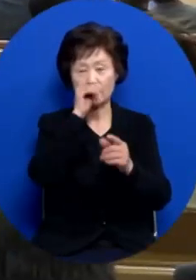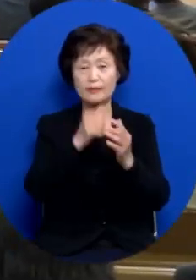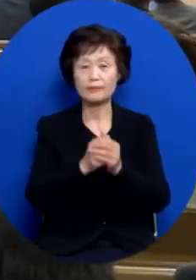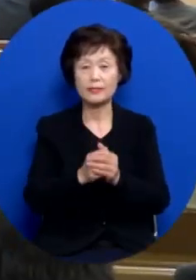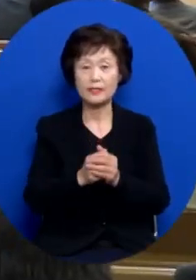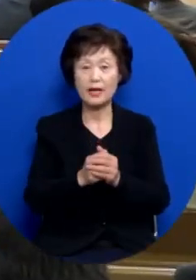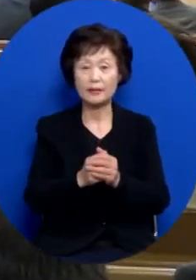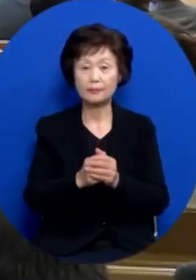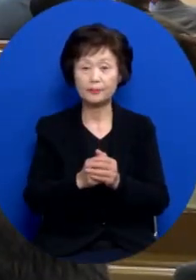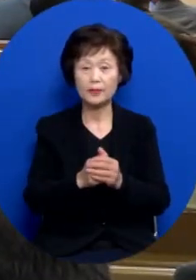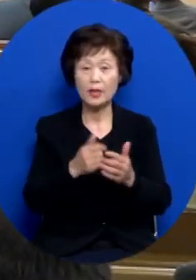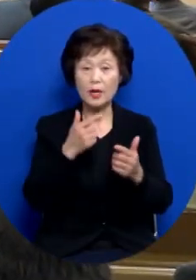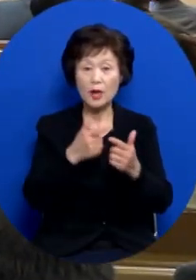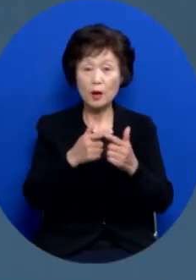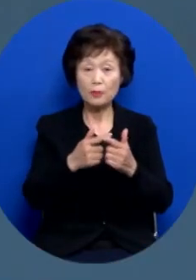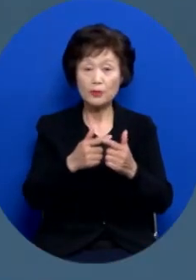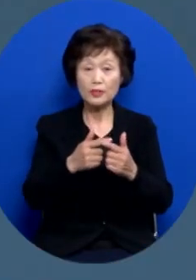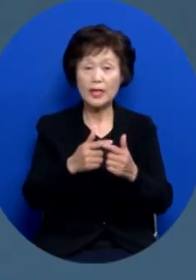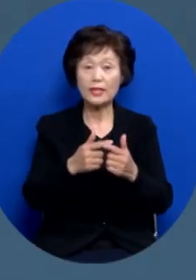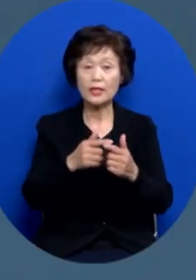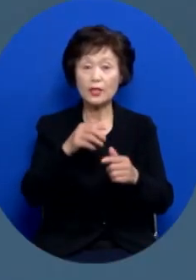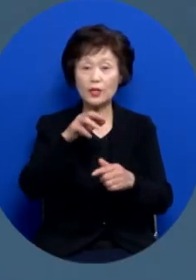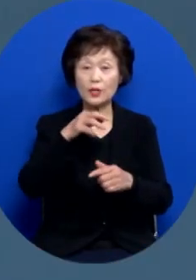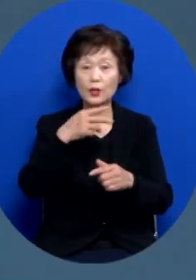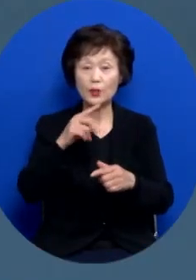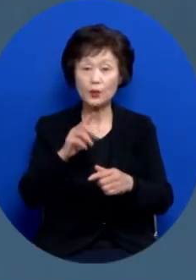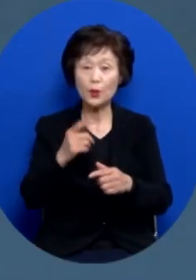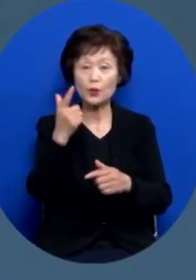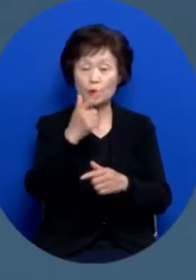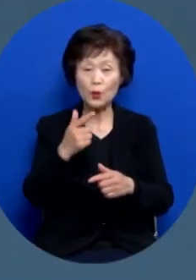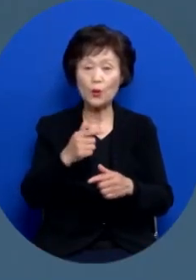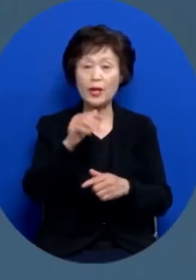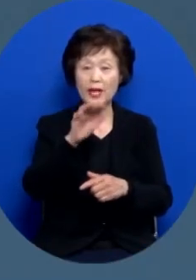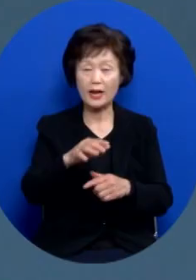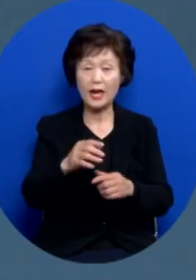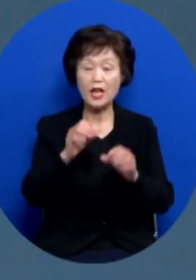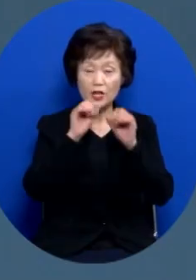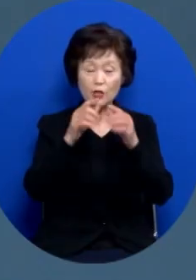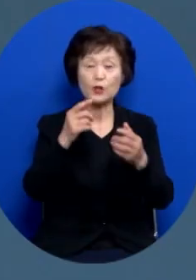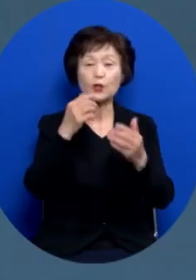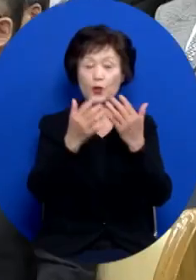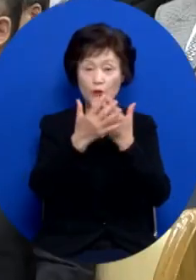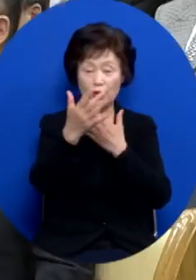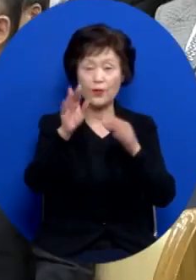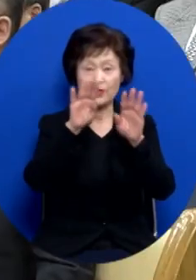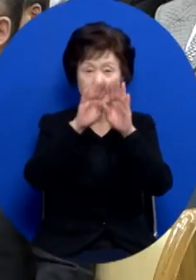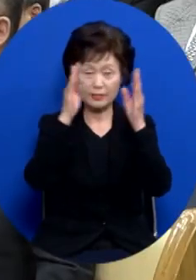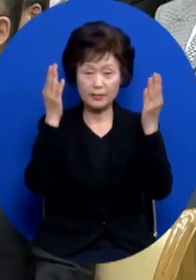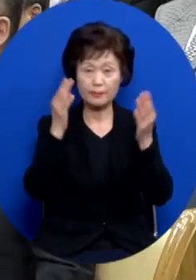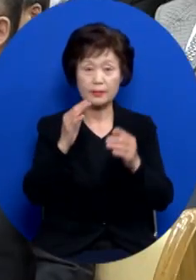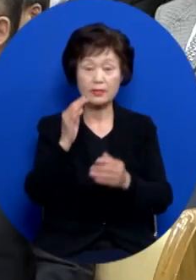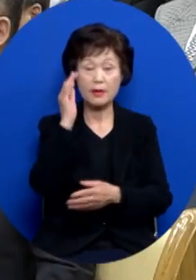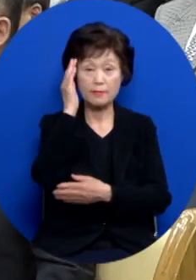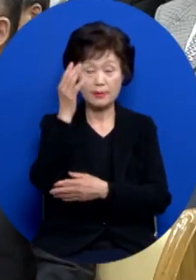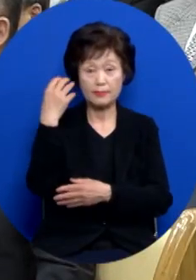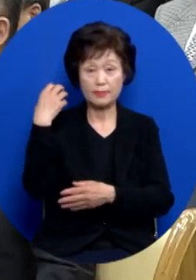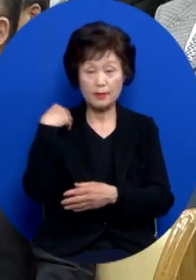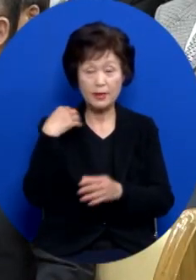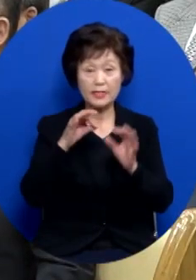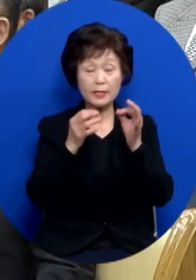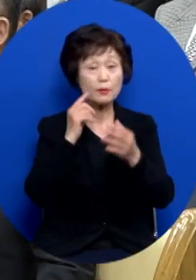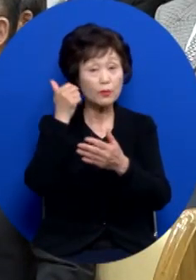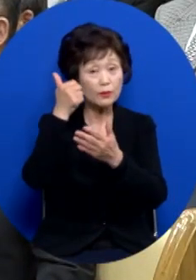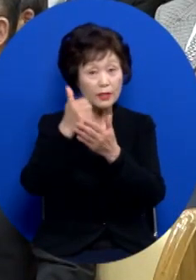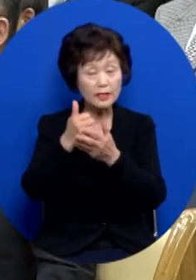예장통합 부산동로회 남선교회연합회가 제44회 선교대회를 열었습니다. 말씀을 전한 덕천교회 김경련